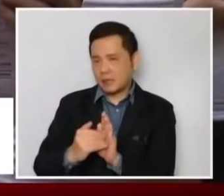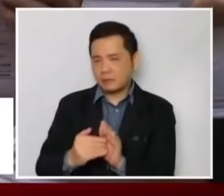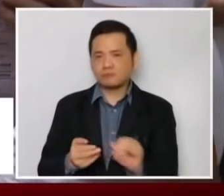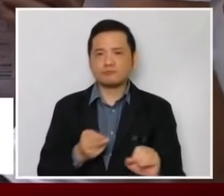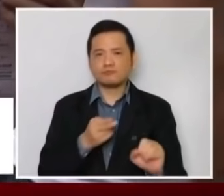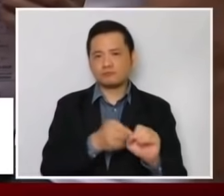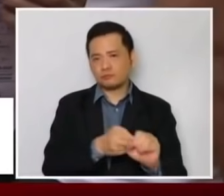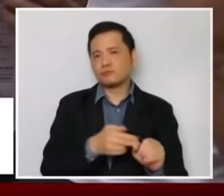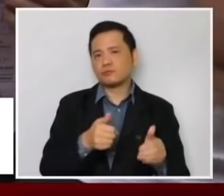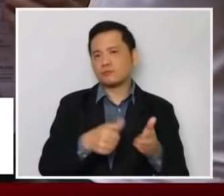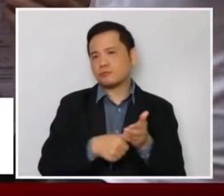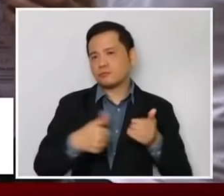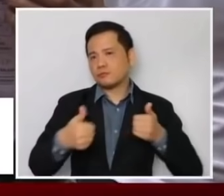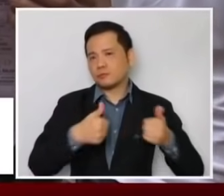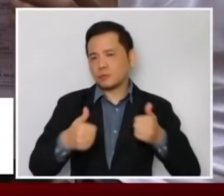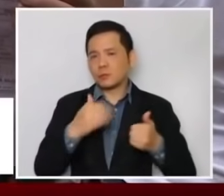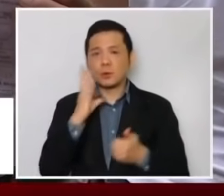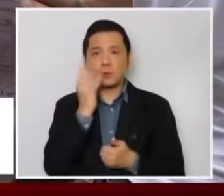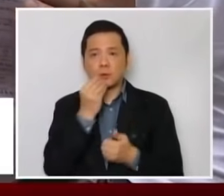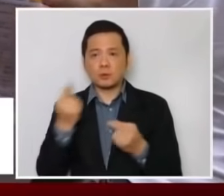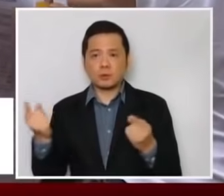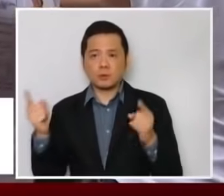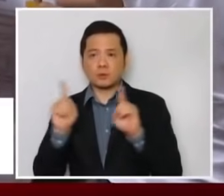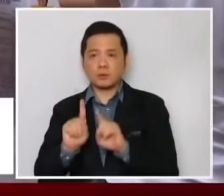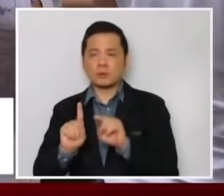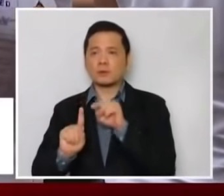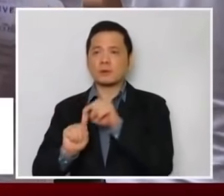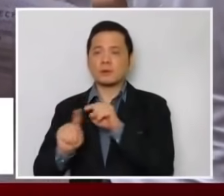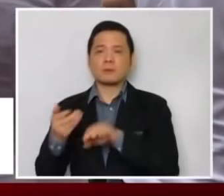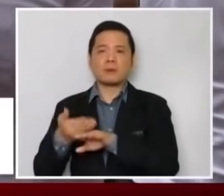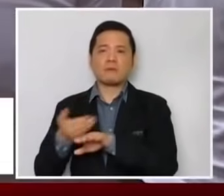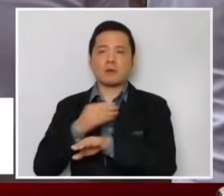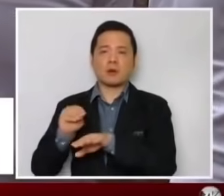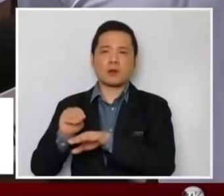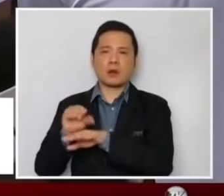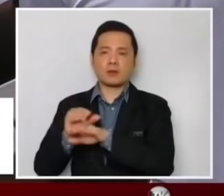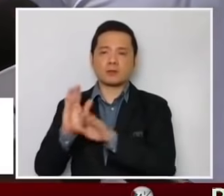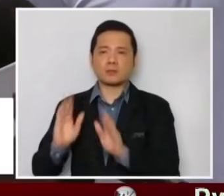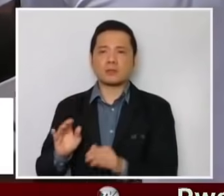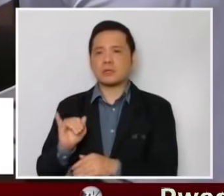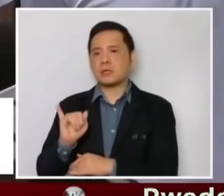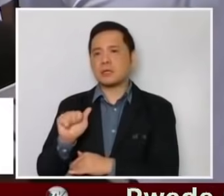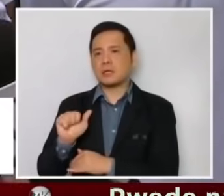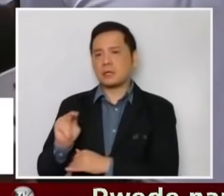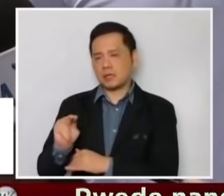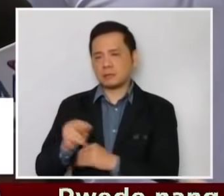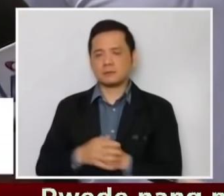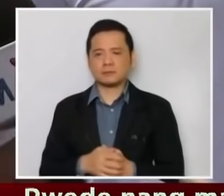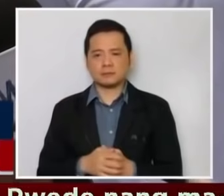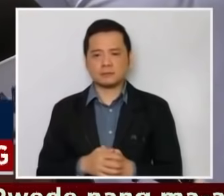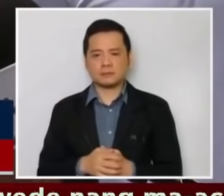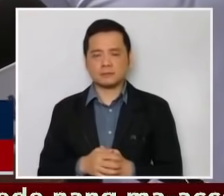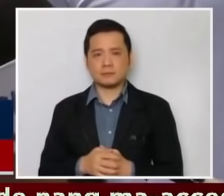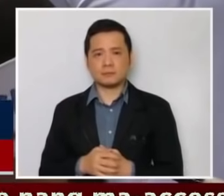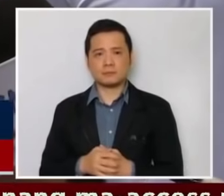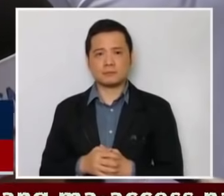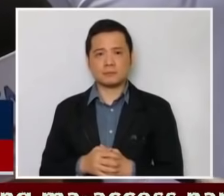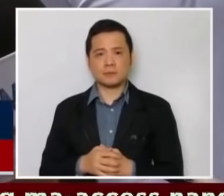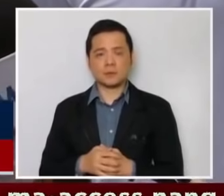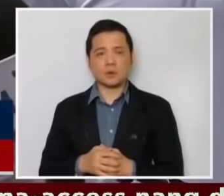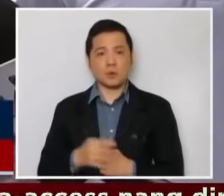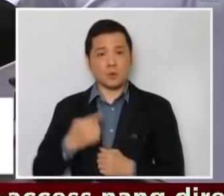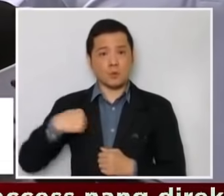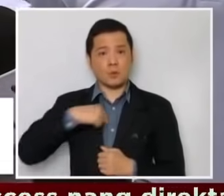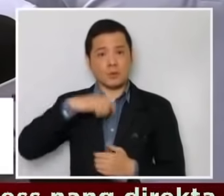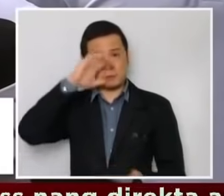lungsod. Running mate niya si dating Pasig Councilor Ian Sia. Kami po sa City Hall ho, ako po ay naniniwala ho na dapat